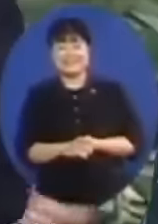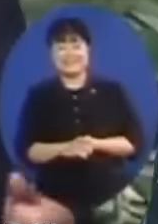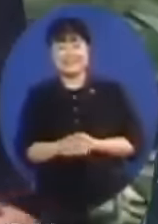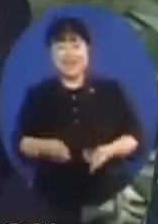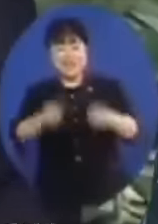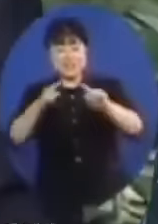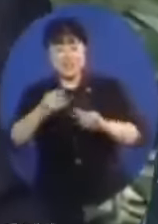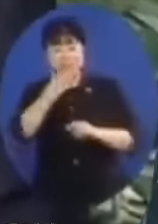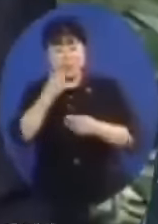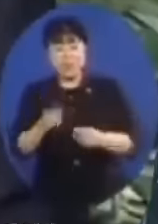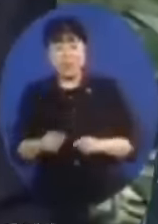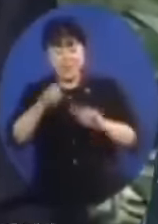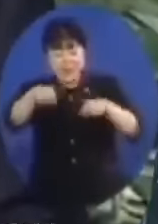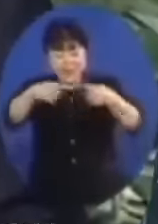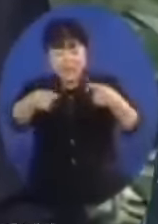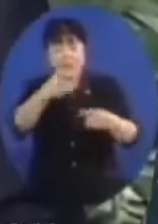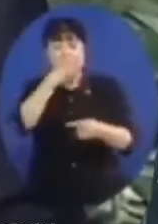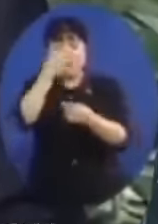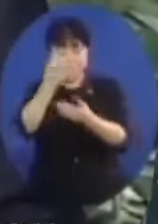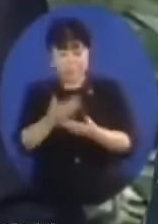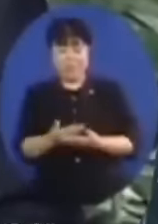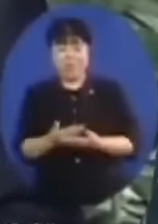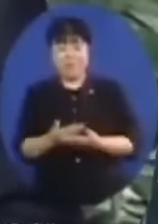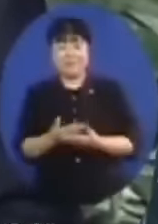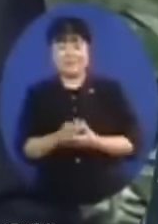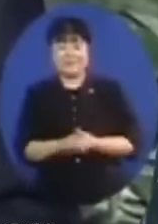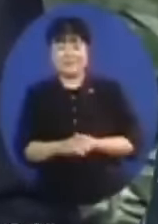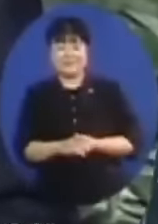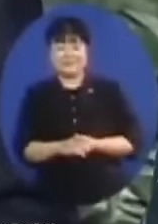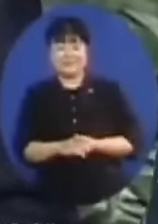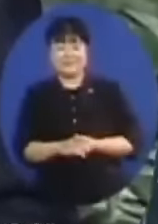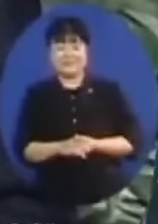들어와도 복을 받고 나가도 복을 받는다.